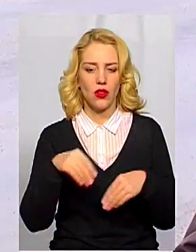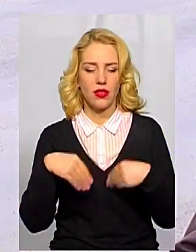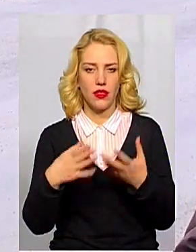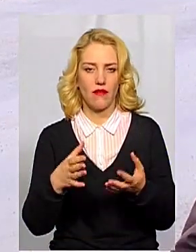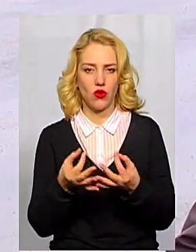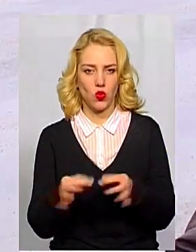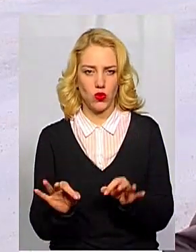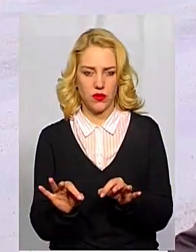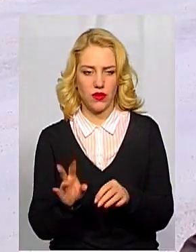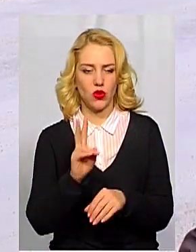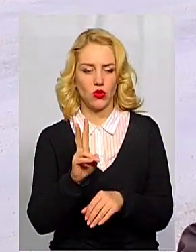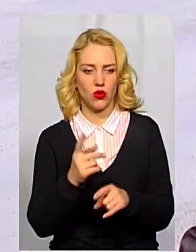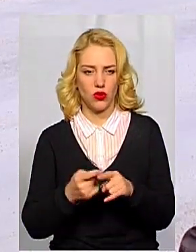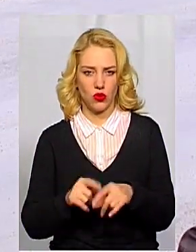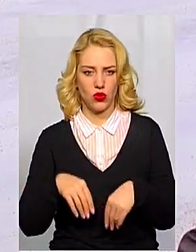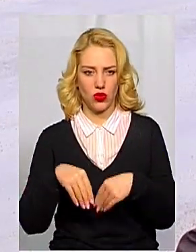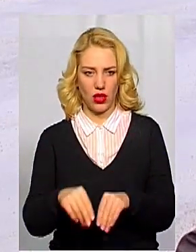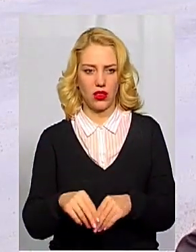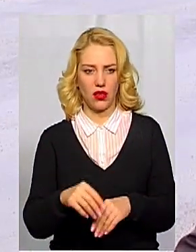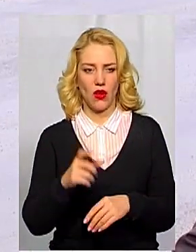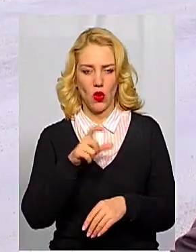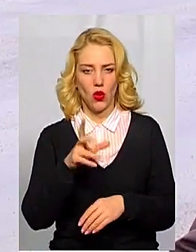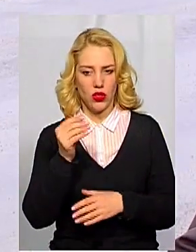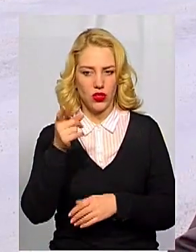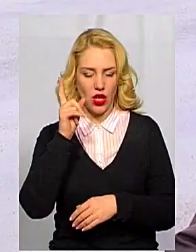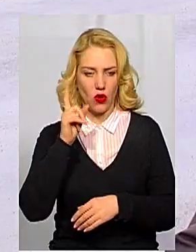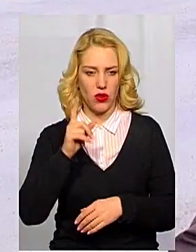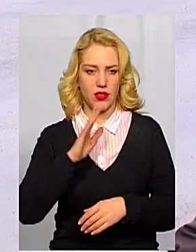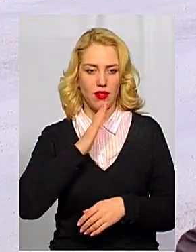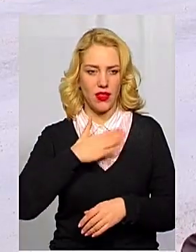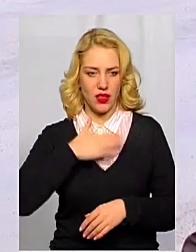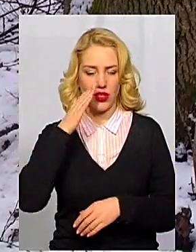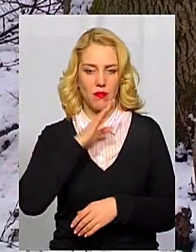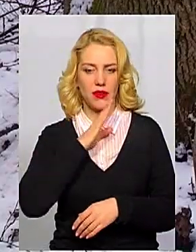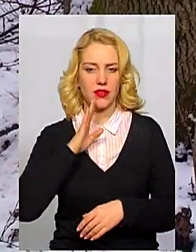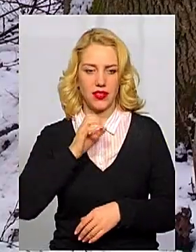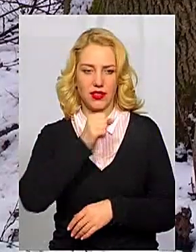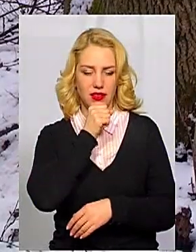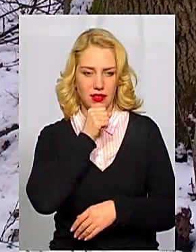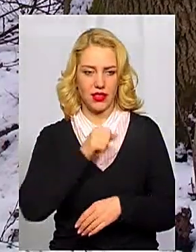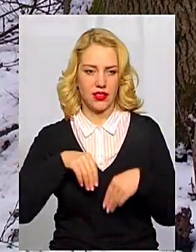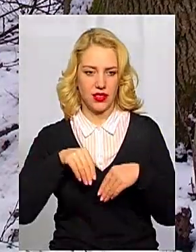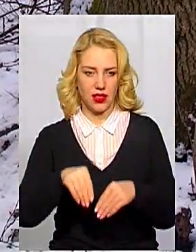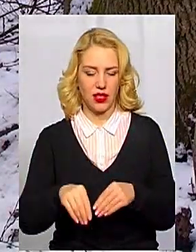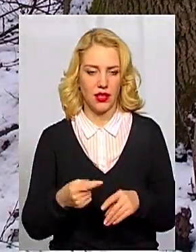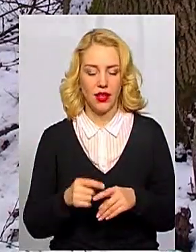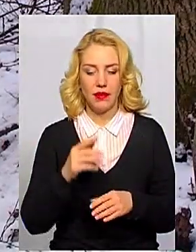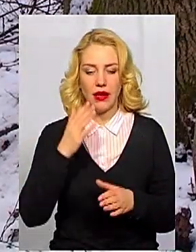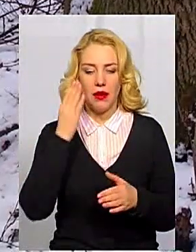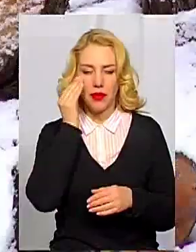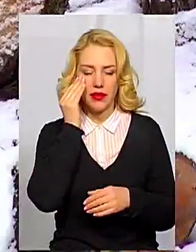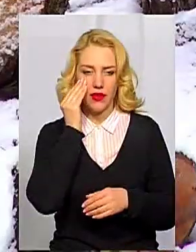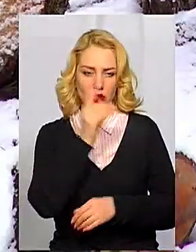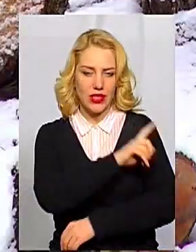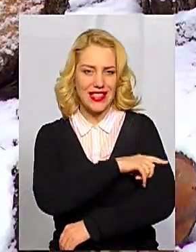Хто його садив? Люди ще колись садили, працювали, ще наші батьки, діди мої. мої. Під виглядом санітарної вирубки лісу часто